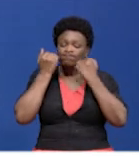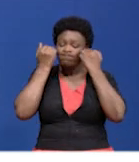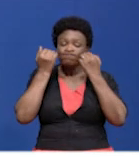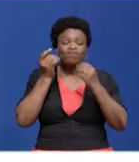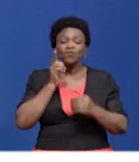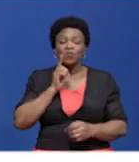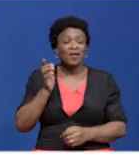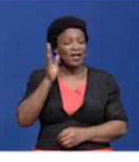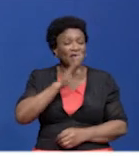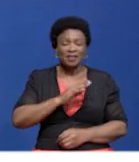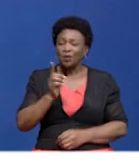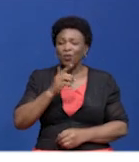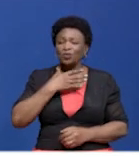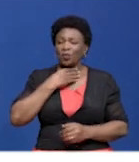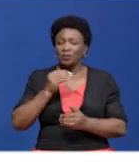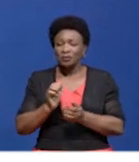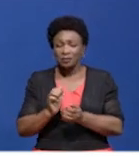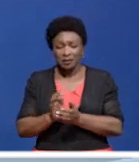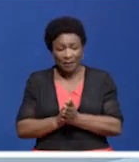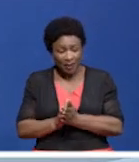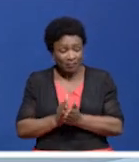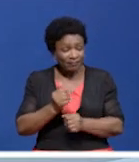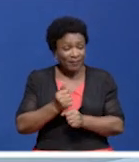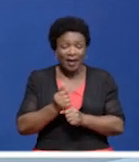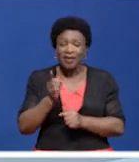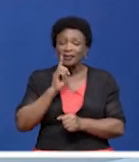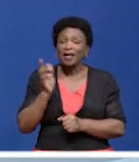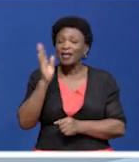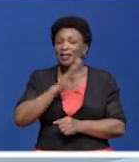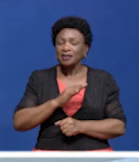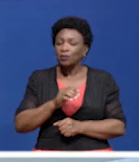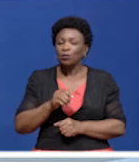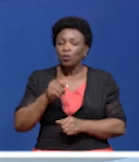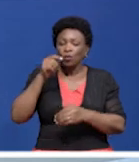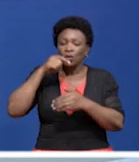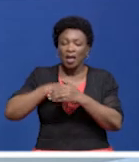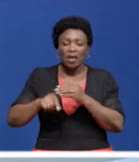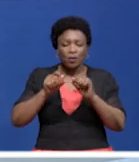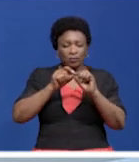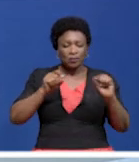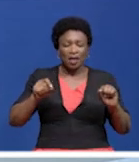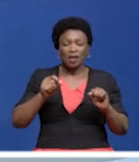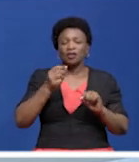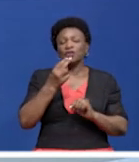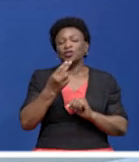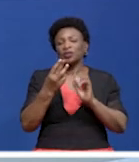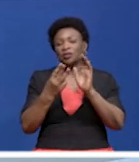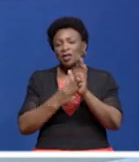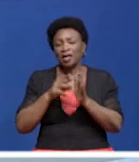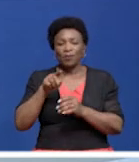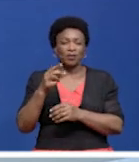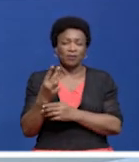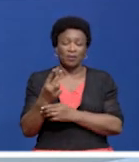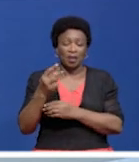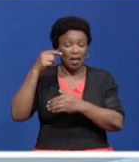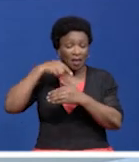maisha ya kokam kuf shuli zako kila siku ndo unap kuek kwenye ule mst 2.